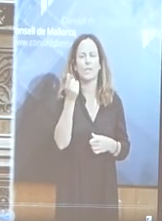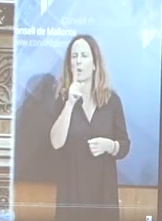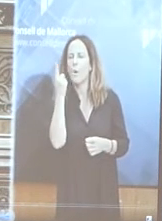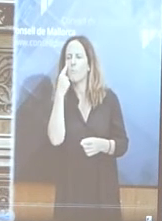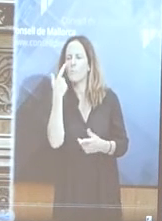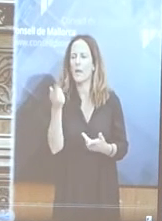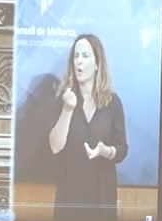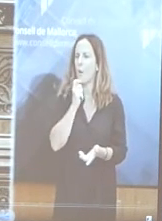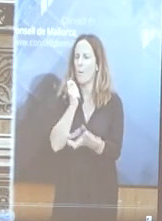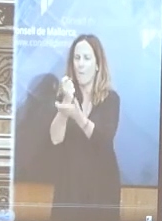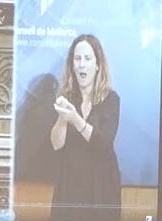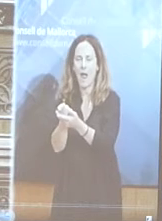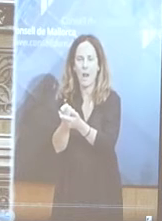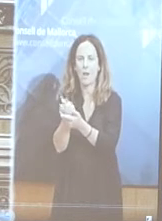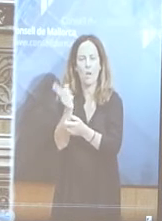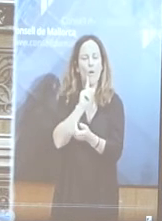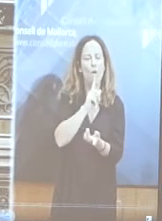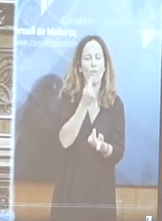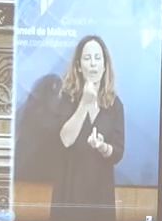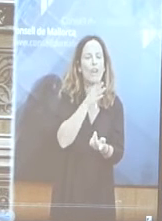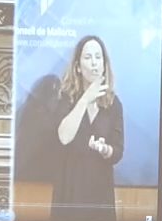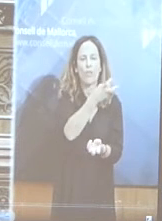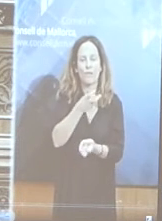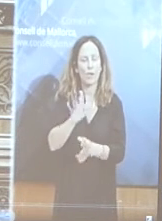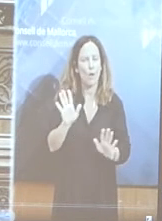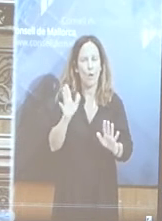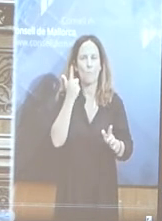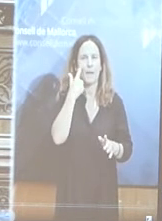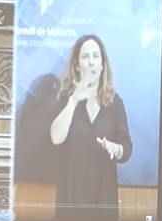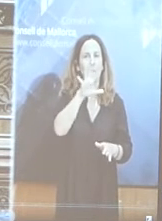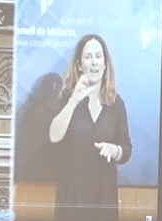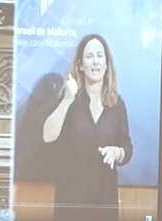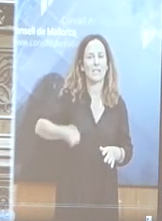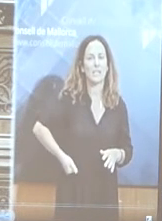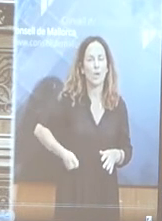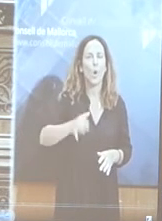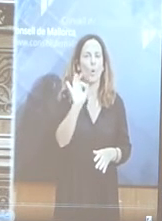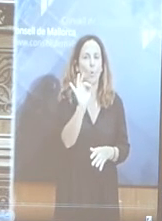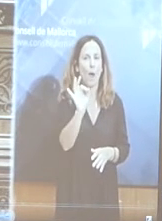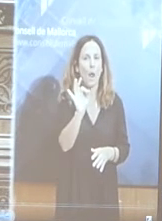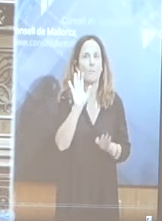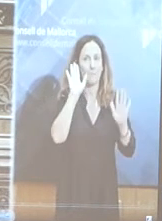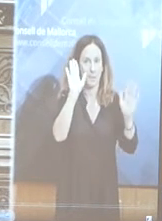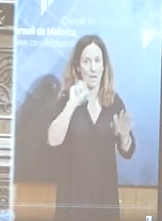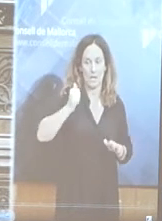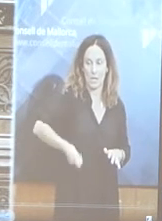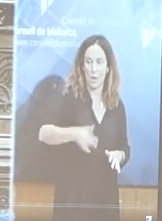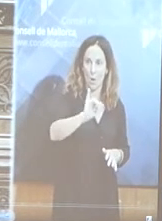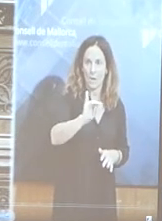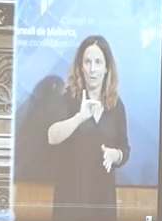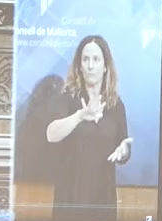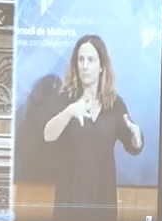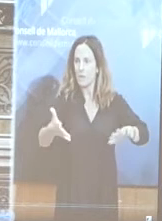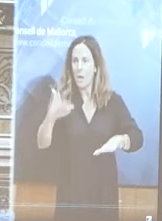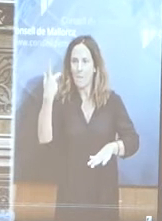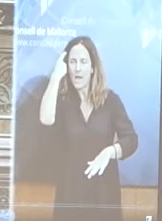com això es paga. No, no, pensem quina és la riquesa del país. I aquest és el punt clau. Podem pagar aquestes pensions amb la riquesa que